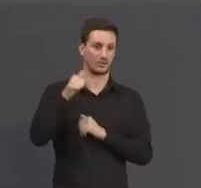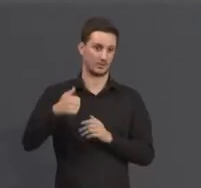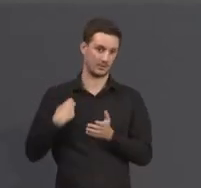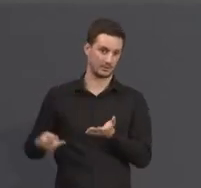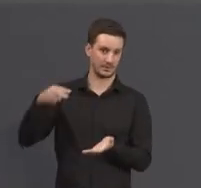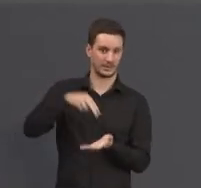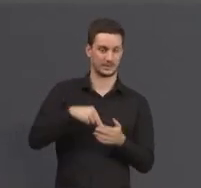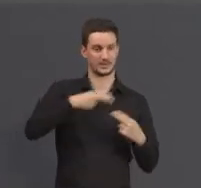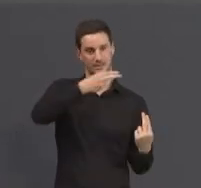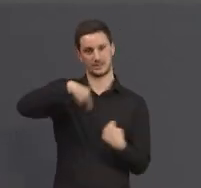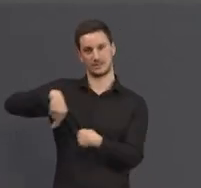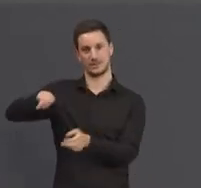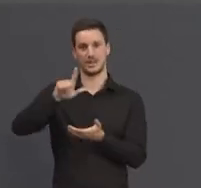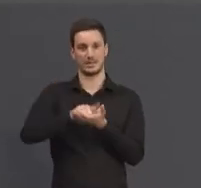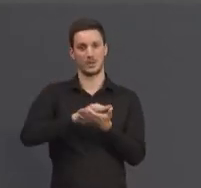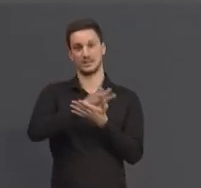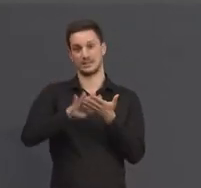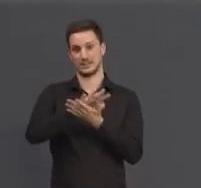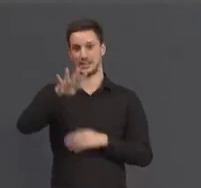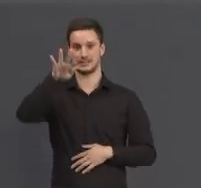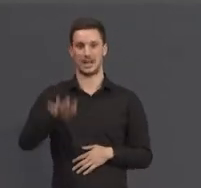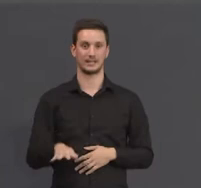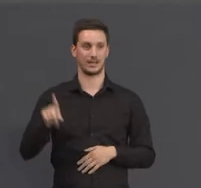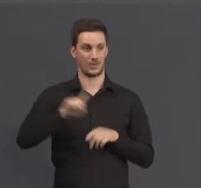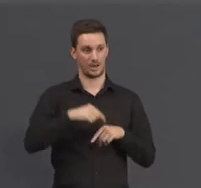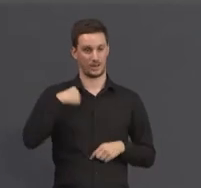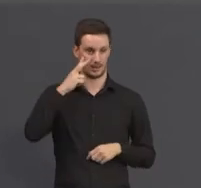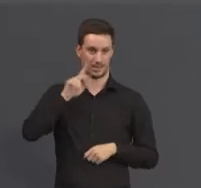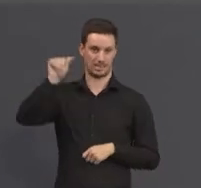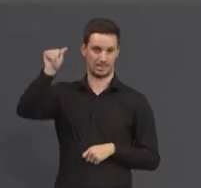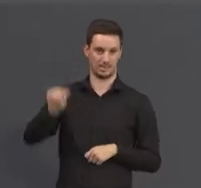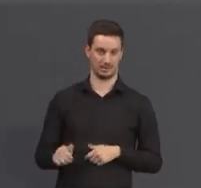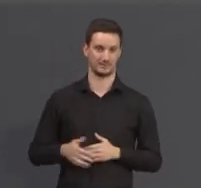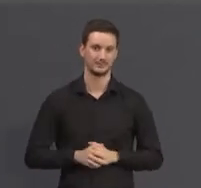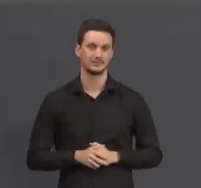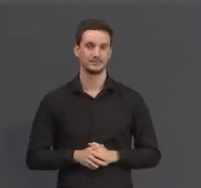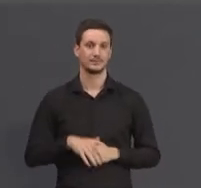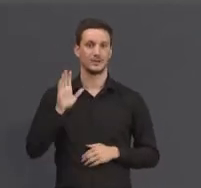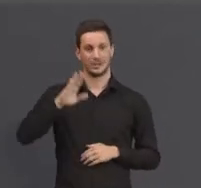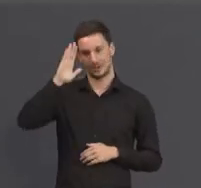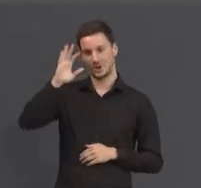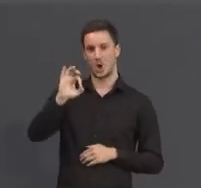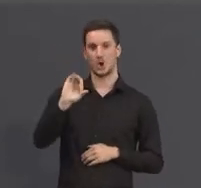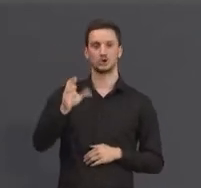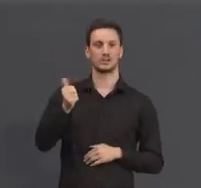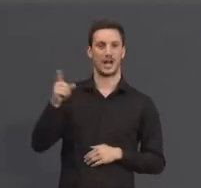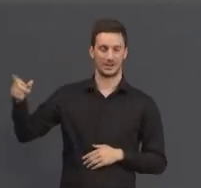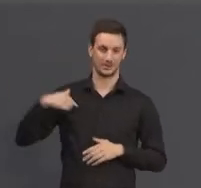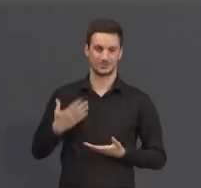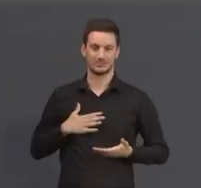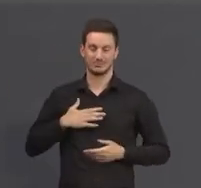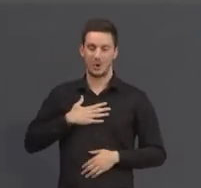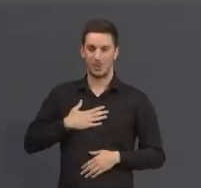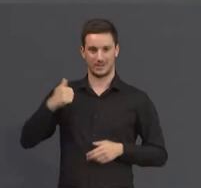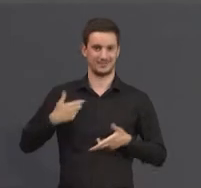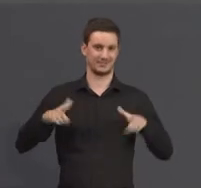sent interpretat en llengua de signes, tal com haureu pogut comprovar. Hola, Àscar, un plaer compartir